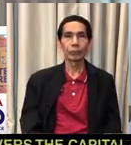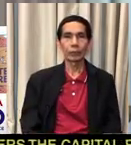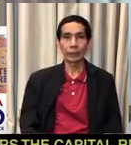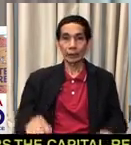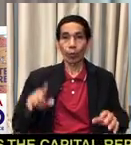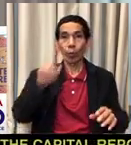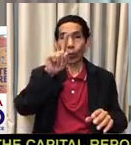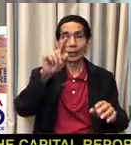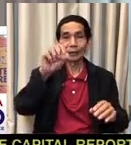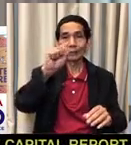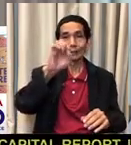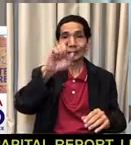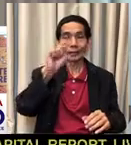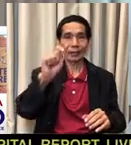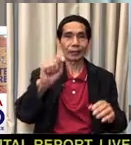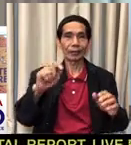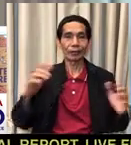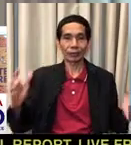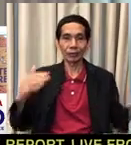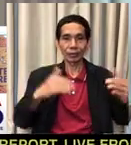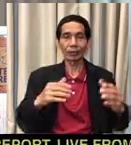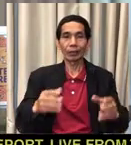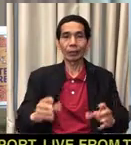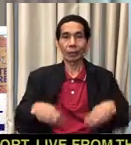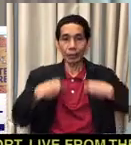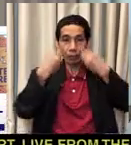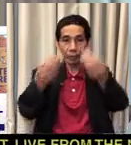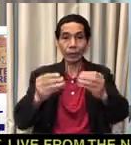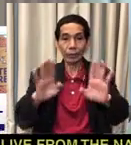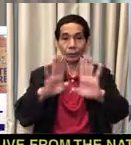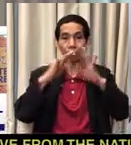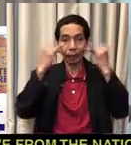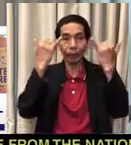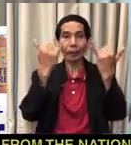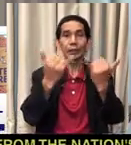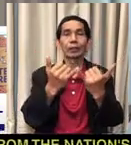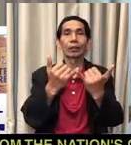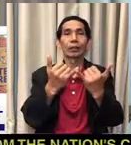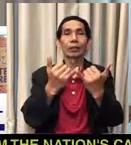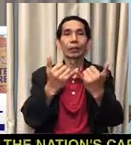isang set ho yun na ilalagak sa barangay. Ito yung mga